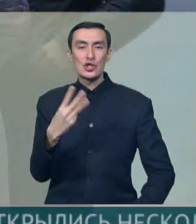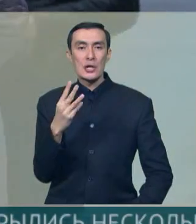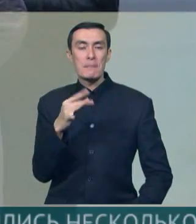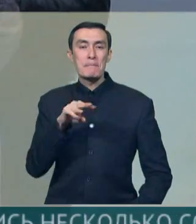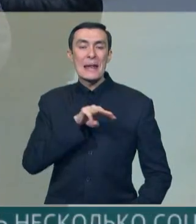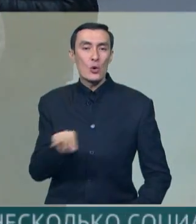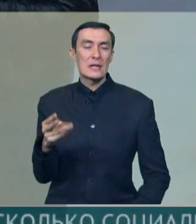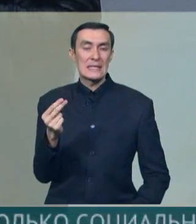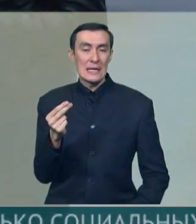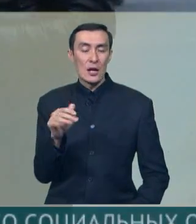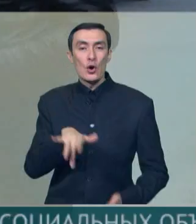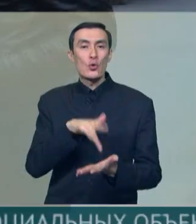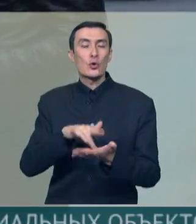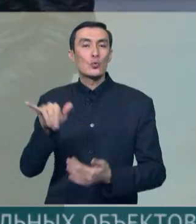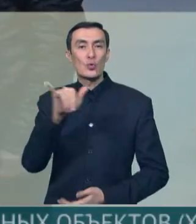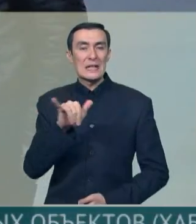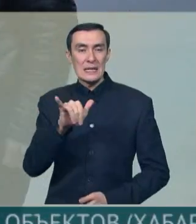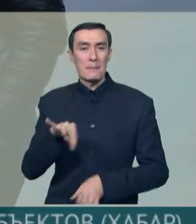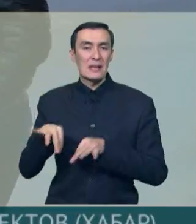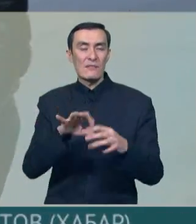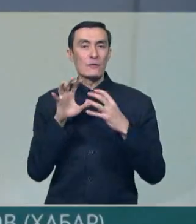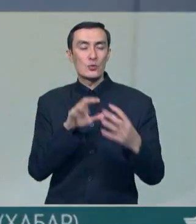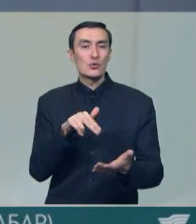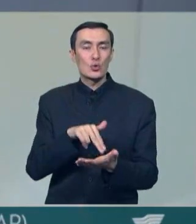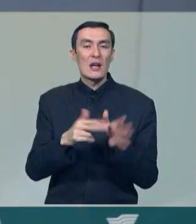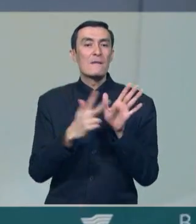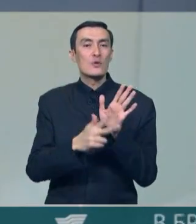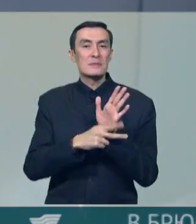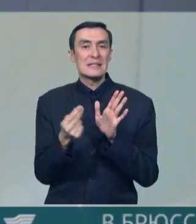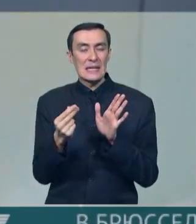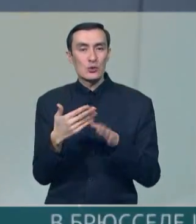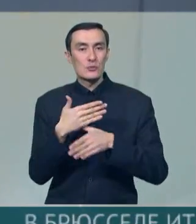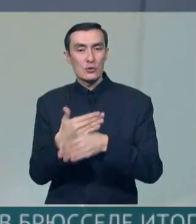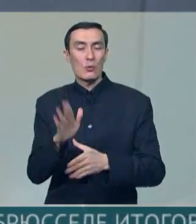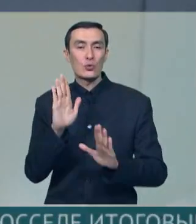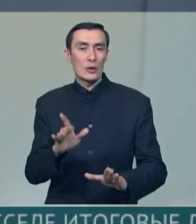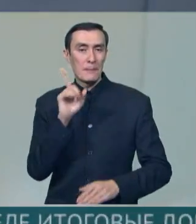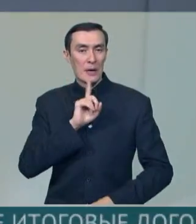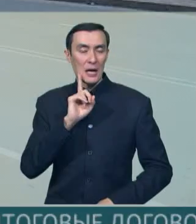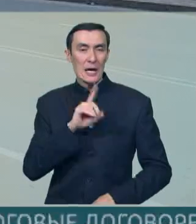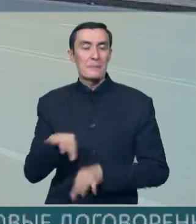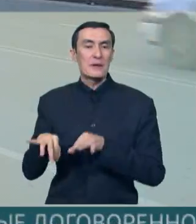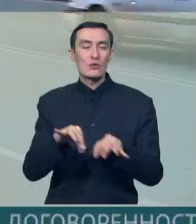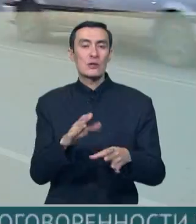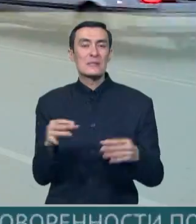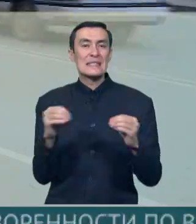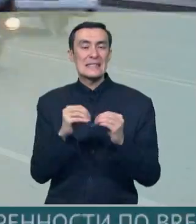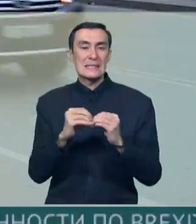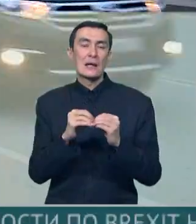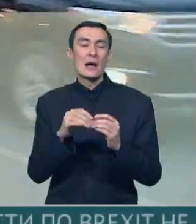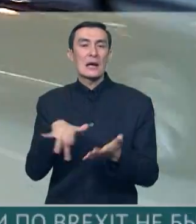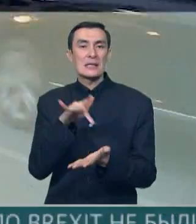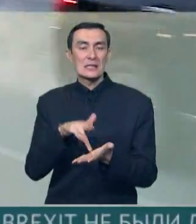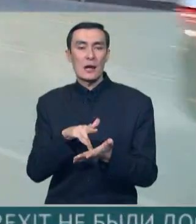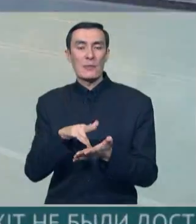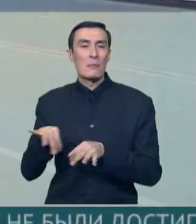34 миллиона тенге. В Уральске проезд в автобусе стоит 80 тенге. Субсидировать пока будут только перевозчиков на 10 городских